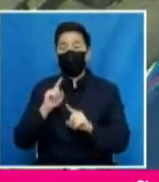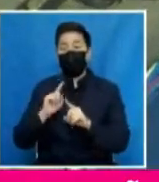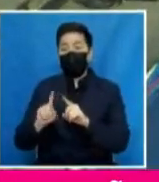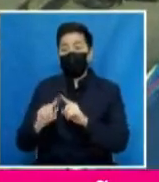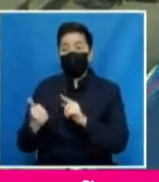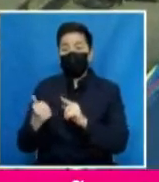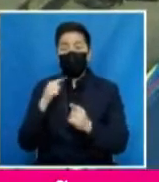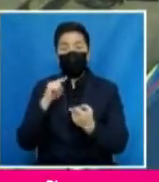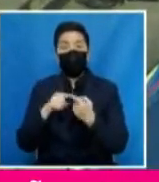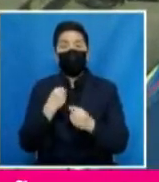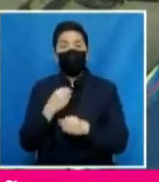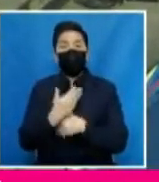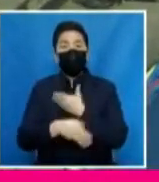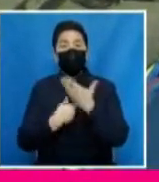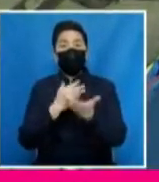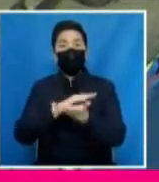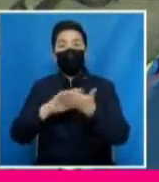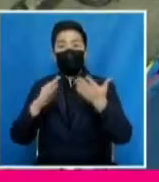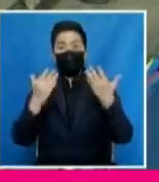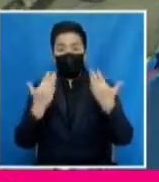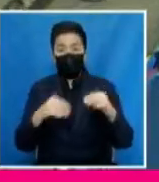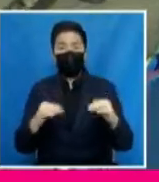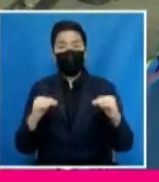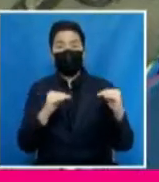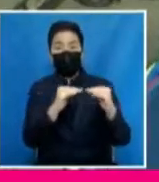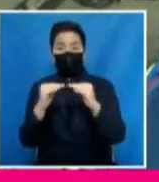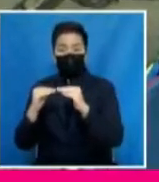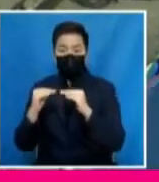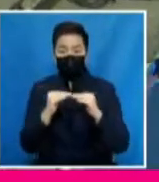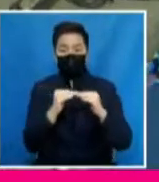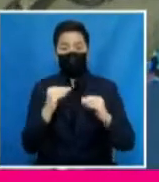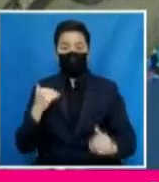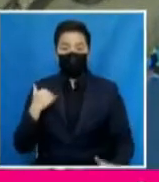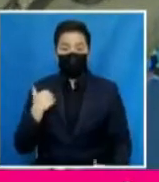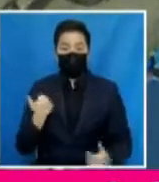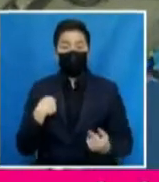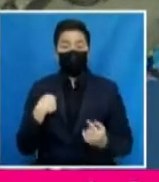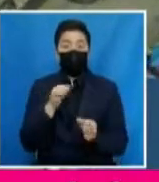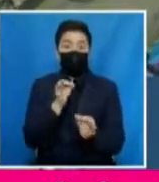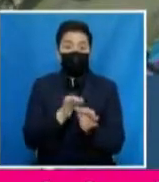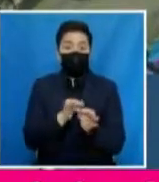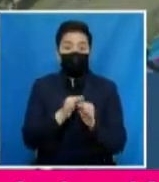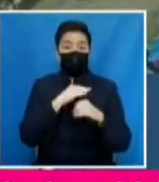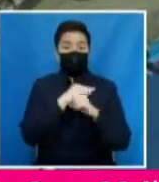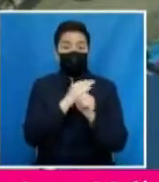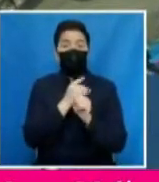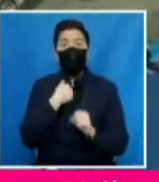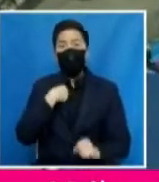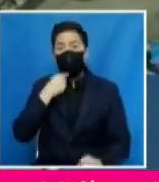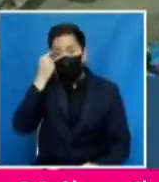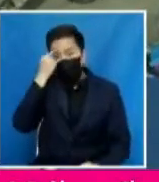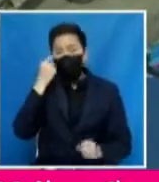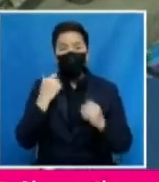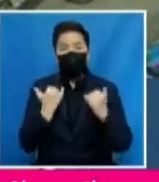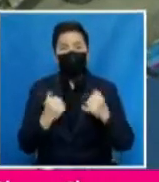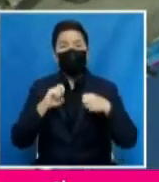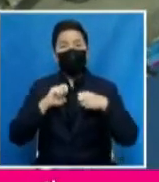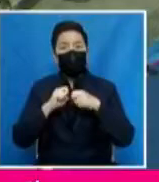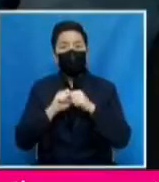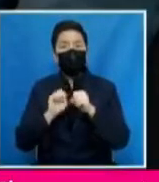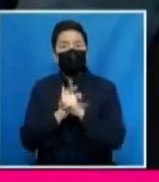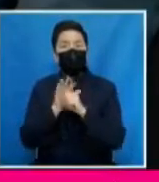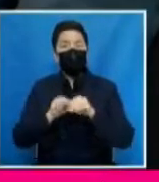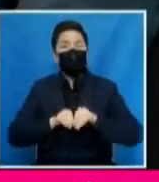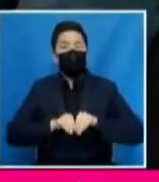เพื่อให้การออกรางวัลแล้วเสร็จด้วยความบริสุทธิ์ยุติธรรมซึ่งธนาคารออมสิน ได้ตระหนักถึงสถานการณ์การแพร่ระบาดของ